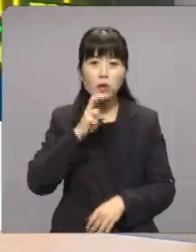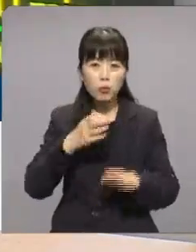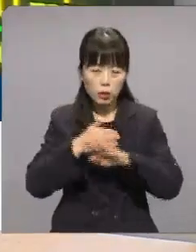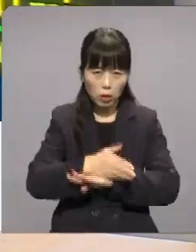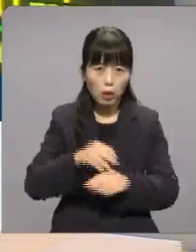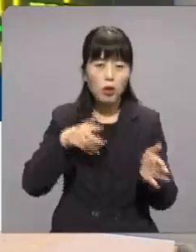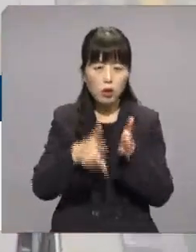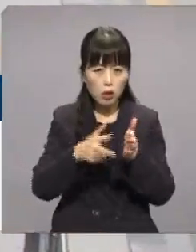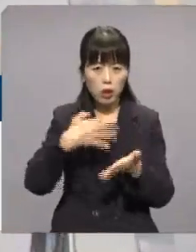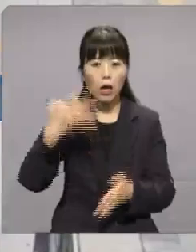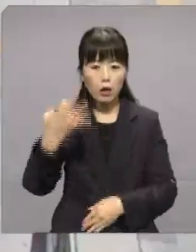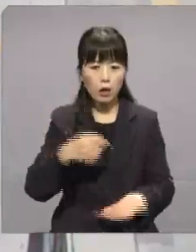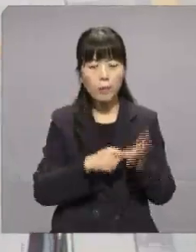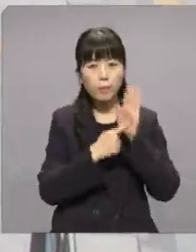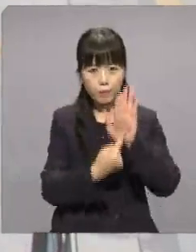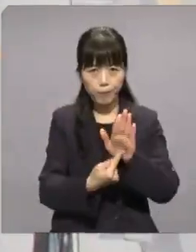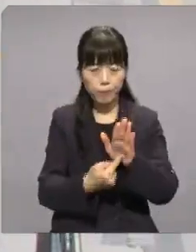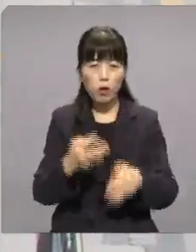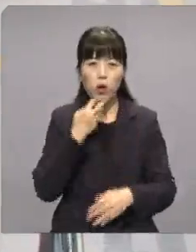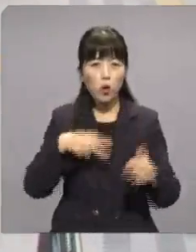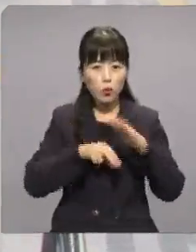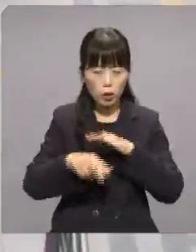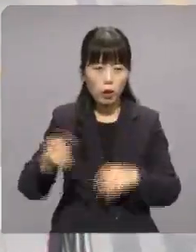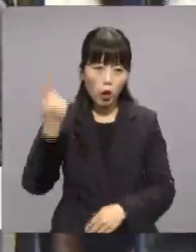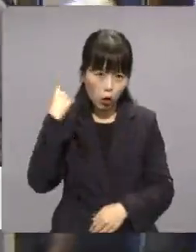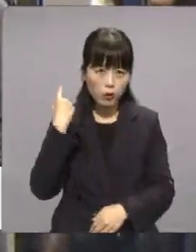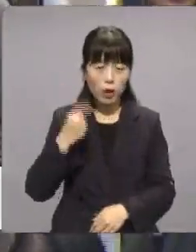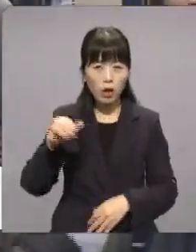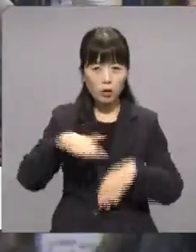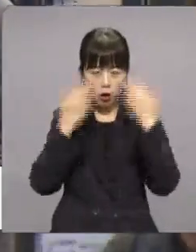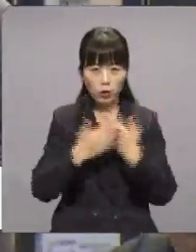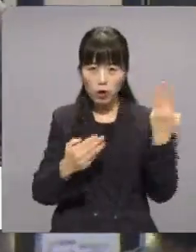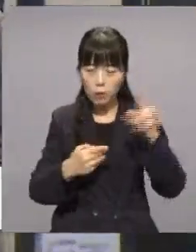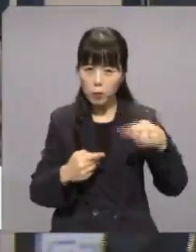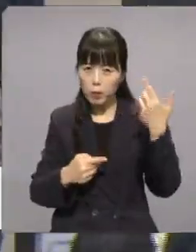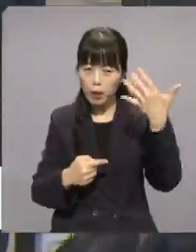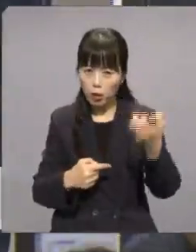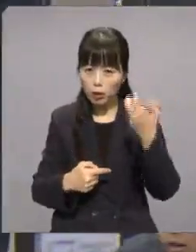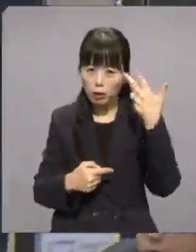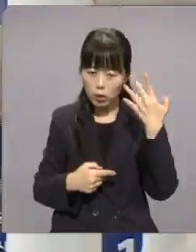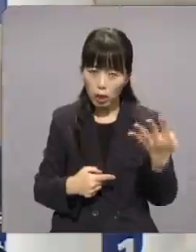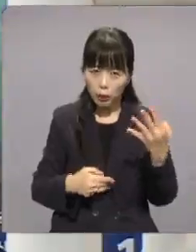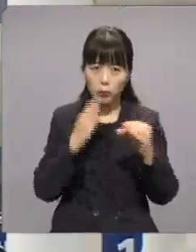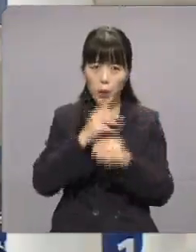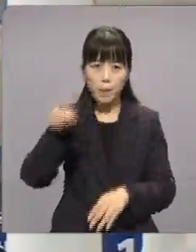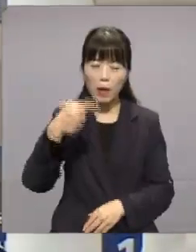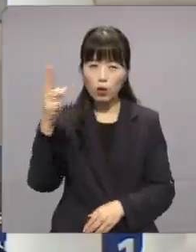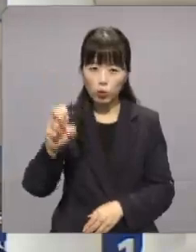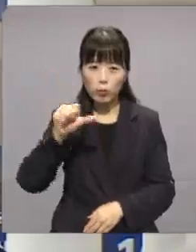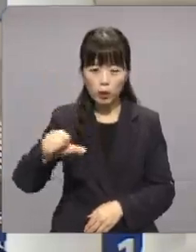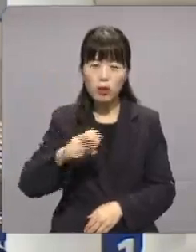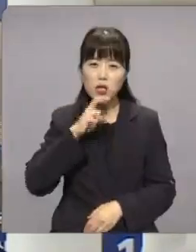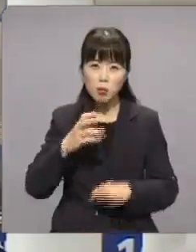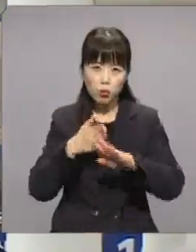지연된 열차는 14대라고 밝혔습니다. 서울지하철은 어제 전체 3,189대 가운데 125대가